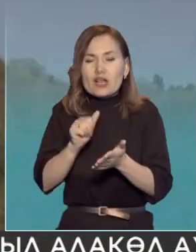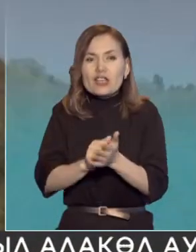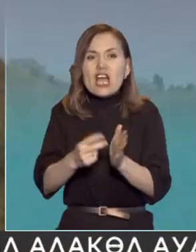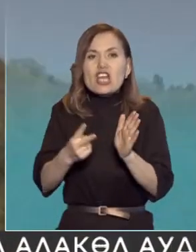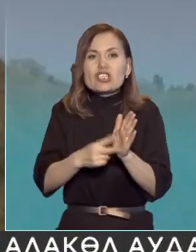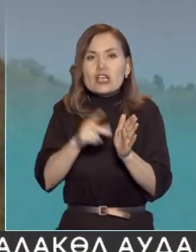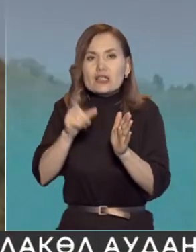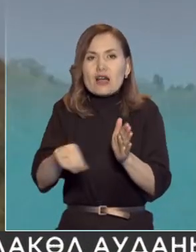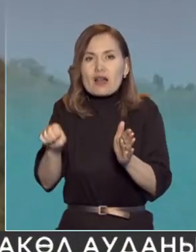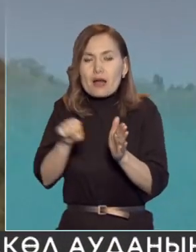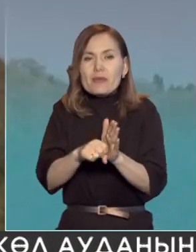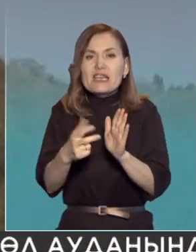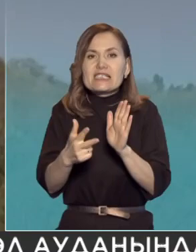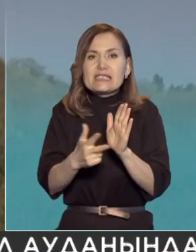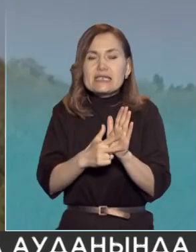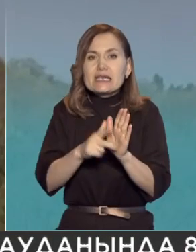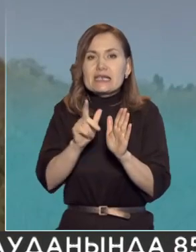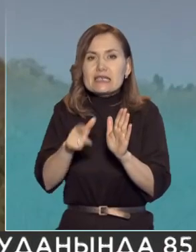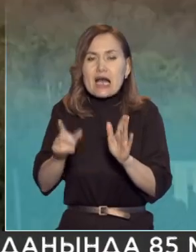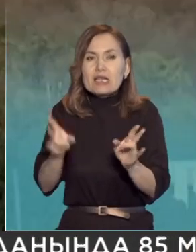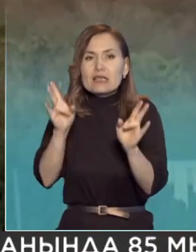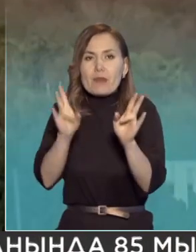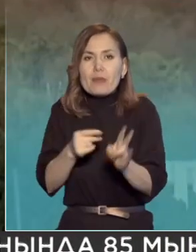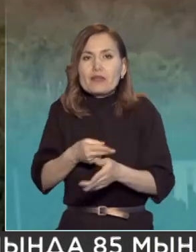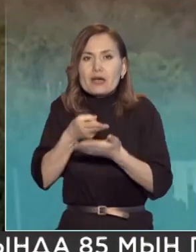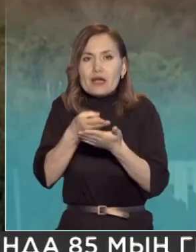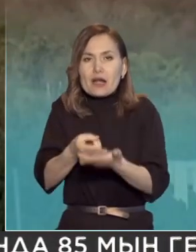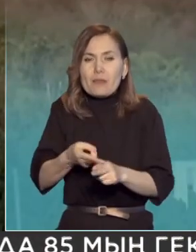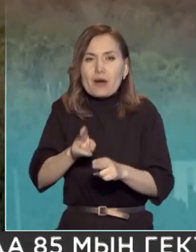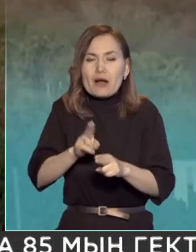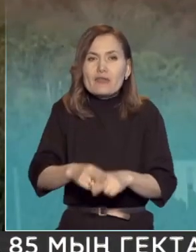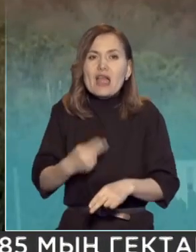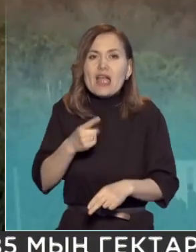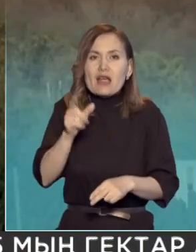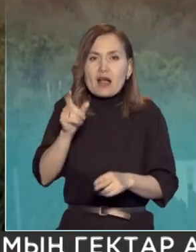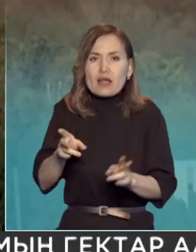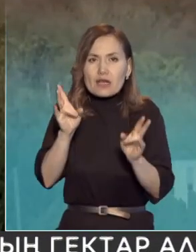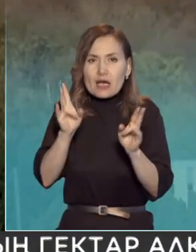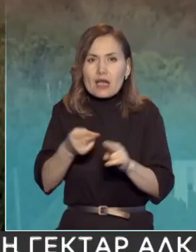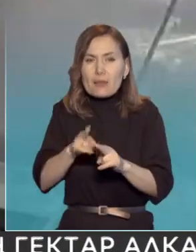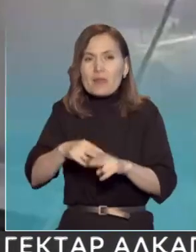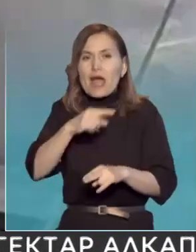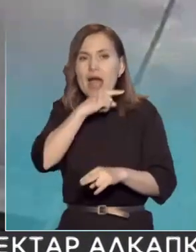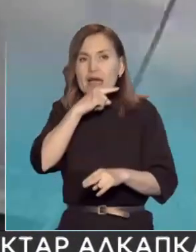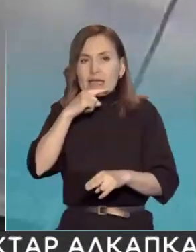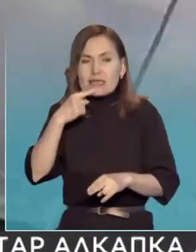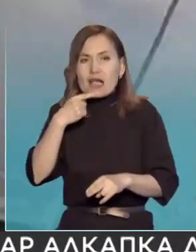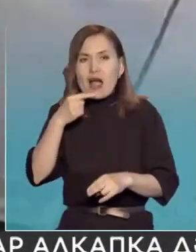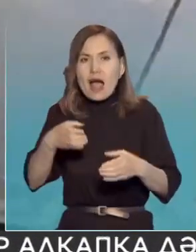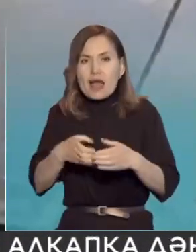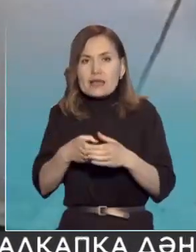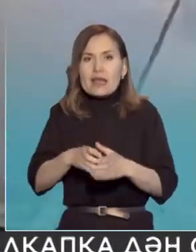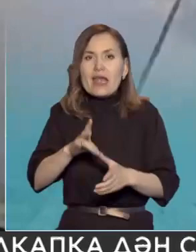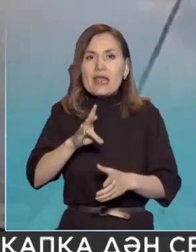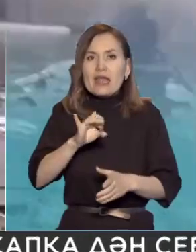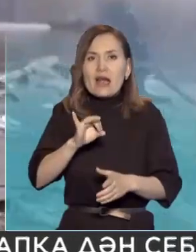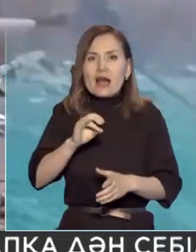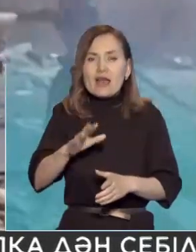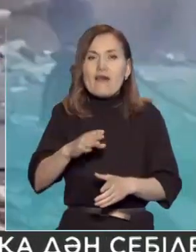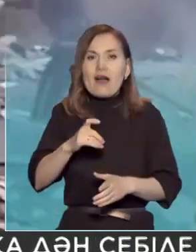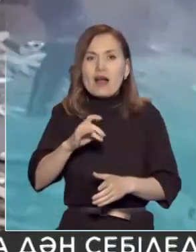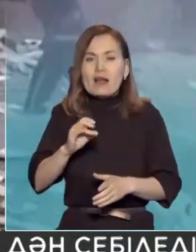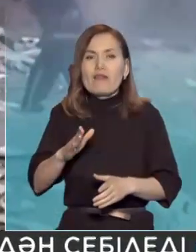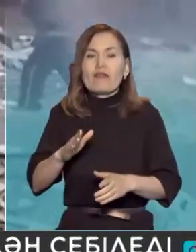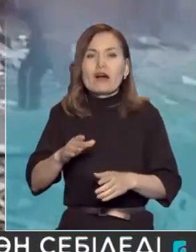мерт қылып, 8-ін жаралаған. Ал Днепропетровскке 2 тұрғын зардап шекті. Сонымен қатар Ресей әскері Николаев пен Харьковқа да соққы